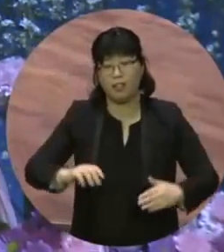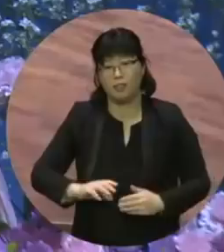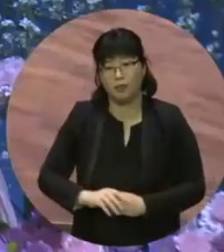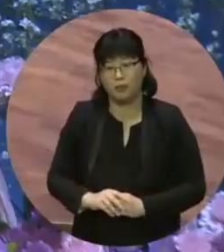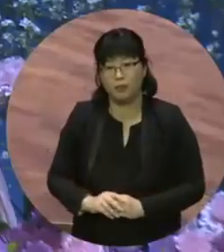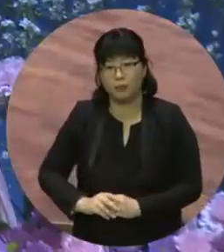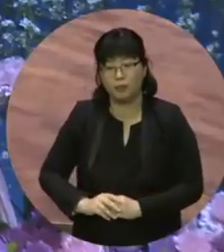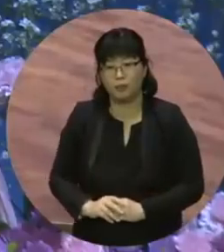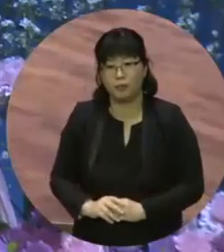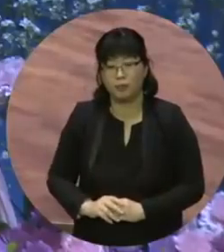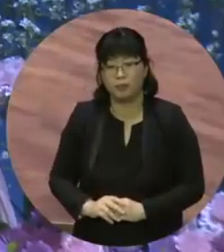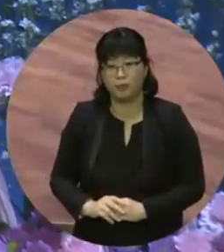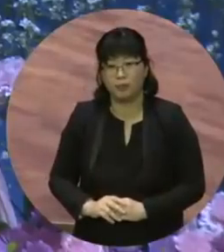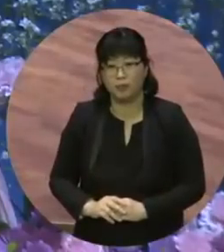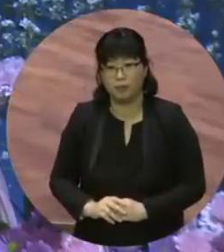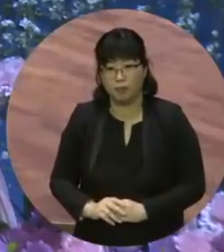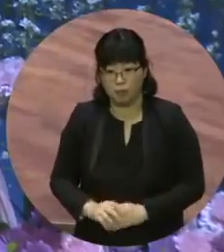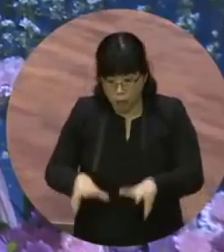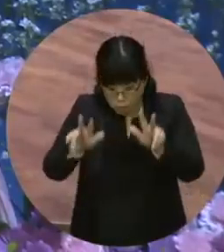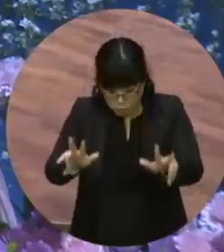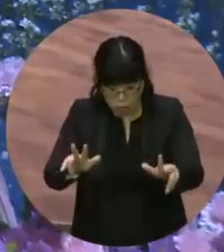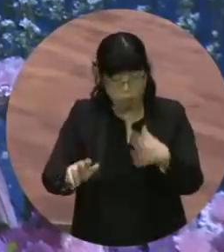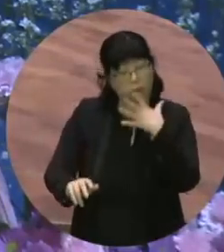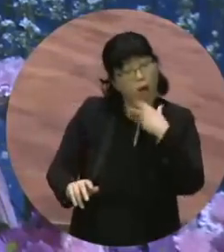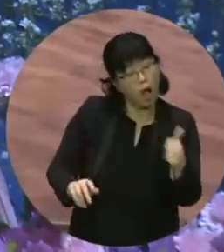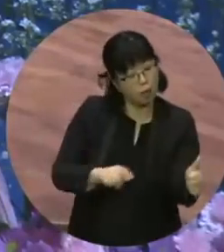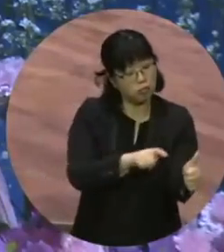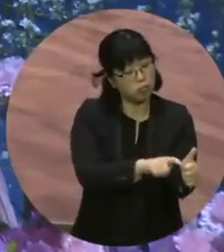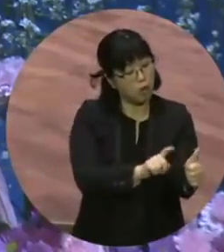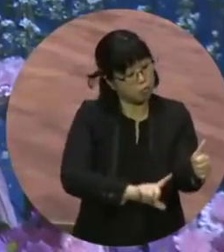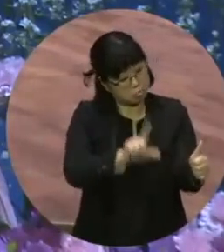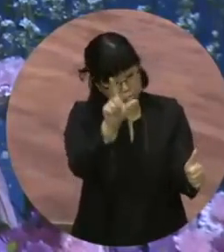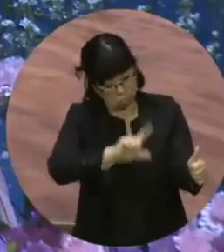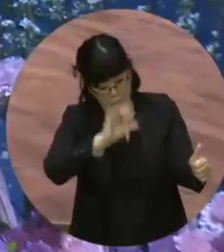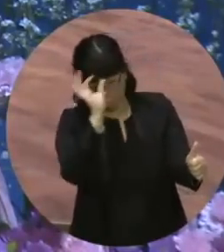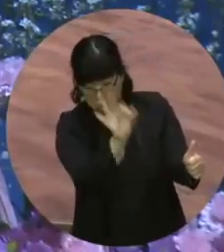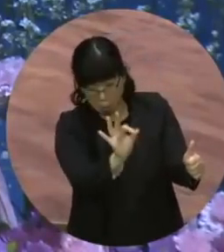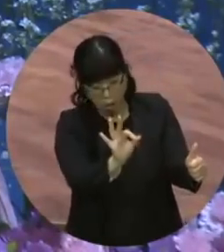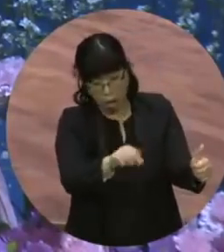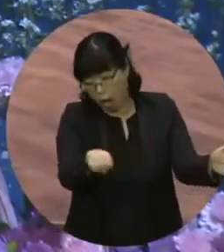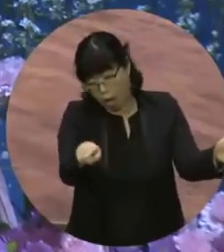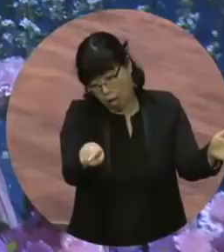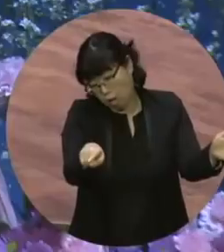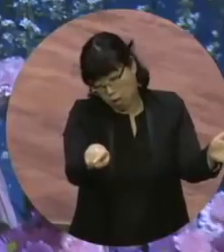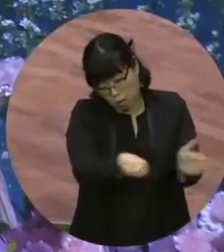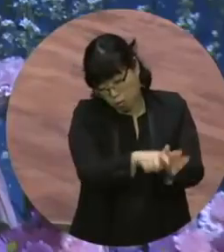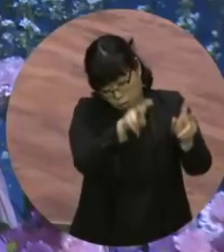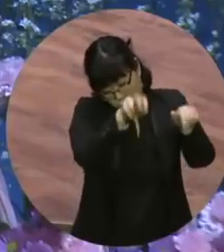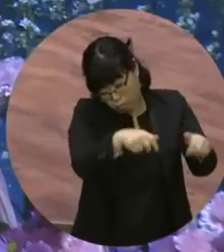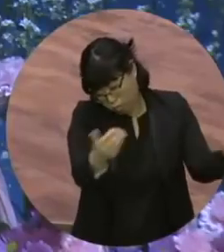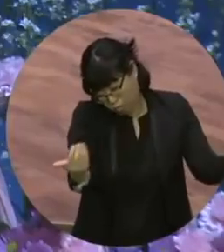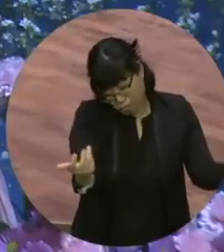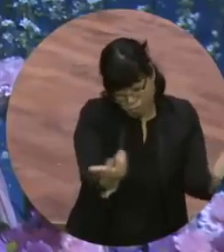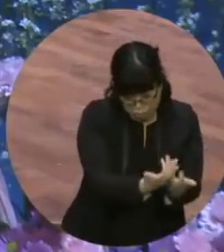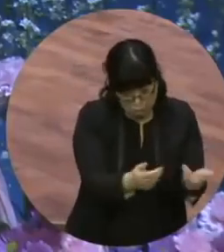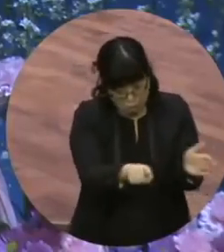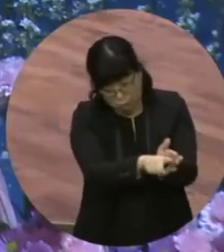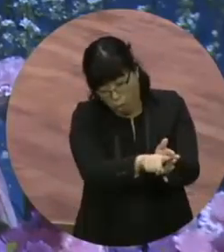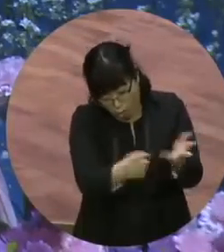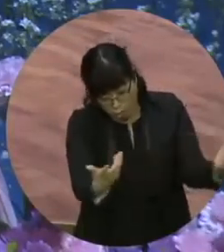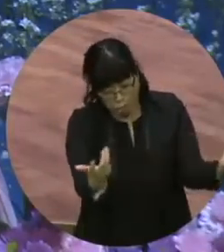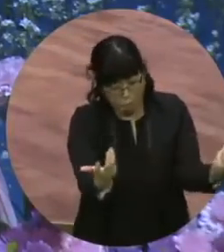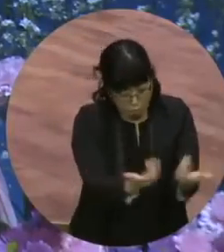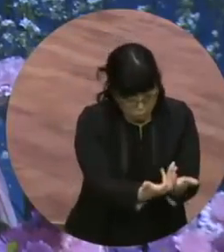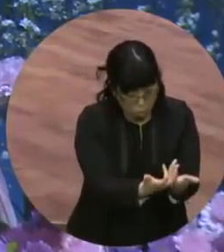아브라함을 뭐 일방적으로 깨우세요. 하나님 빛이 그런 거 없어요. 야, 너 그럴 수